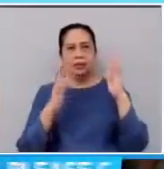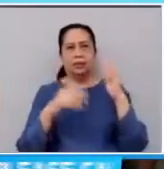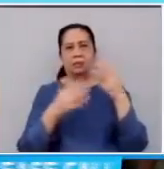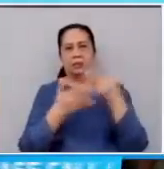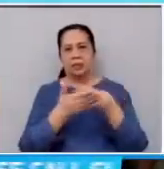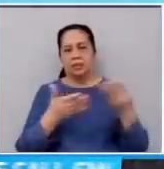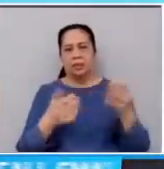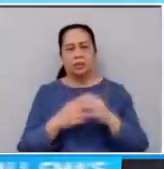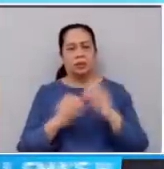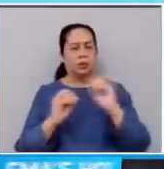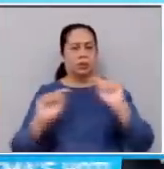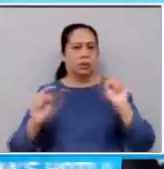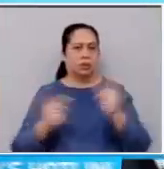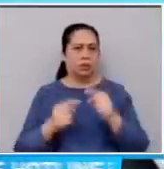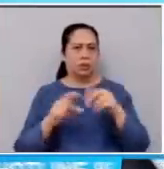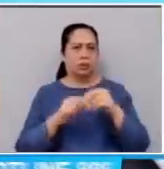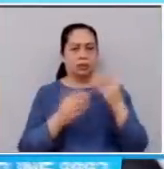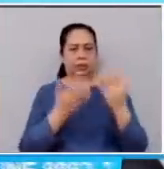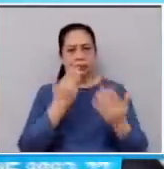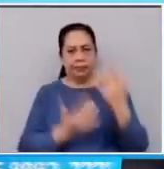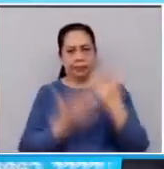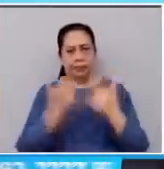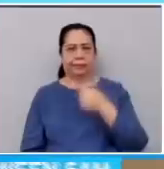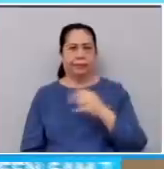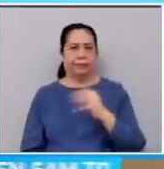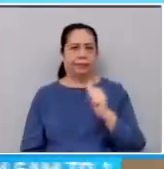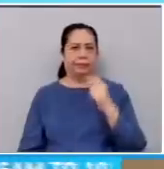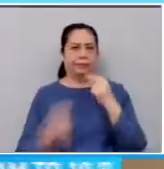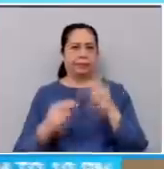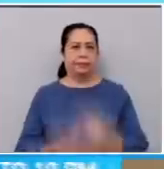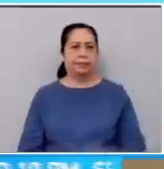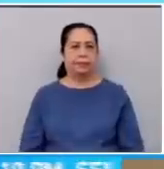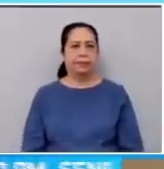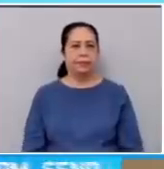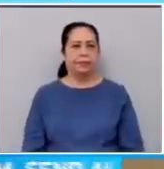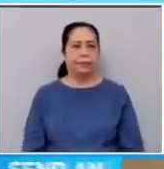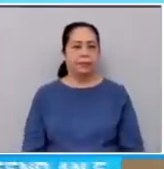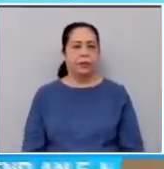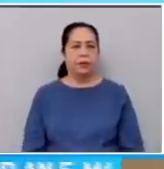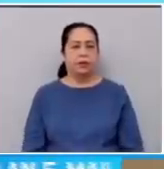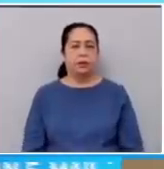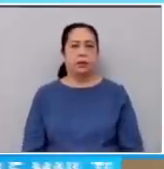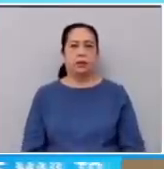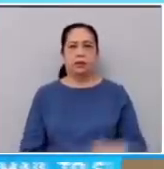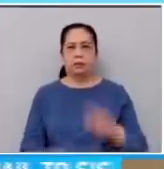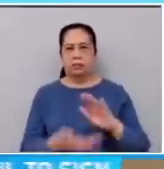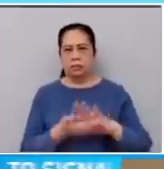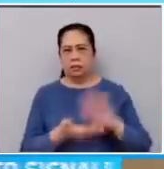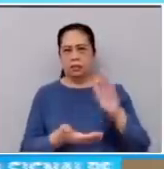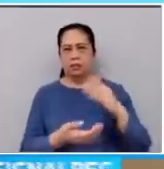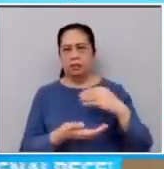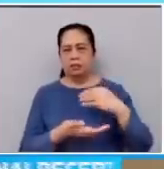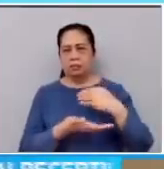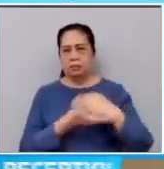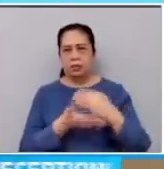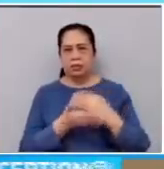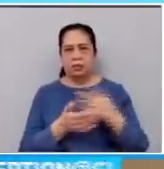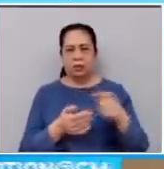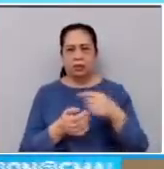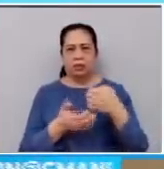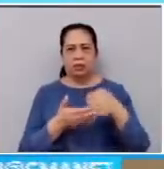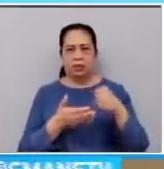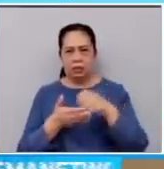sa insidente. James Agustin, GMA News. Mabigat ng araw sa budget ang mahal ng bilihin, dumagdag pa